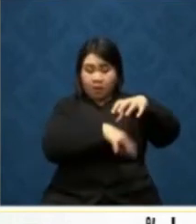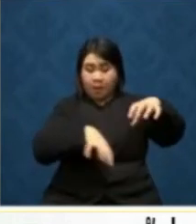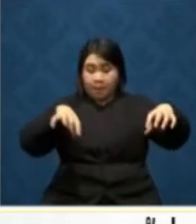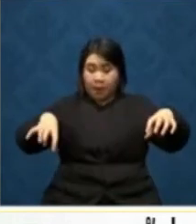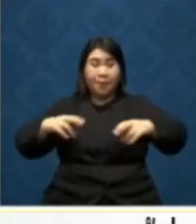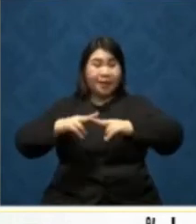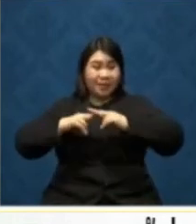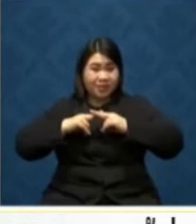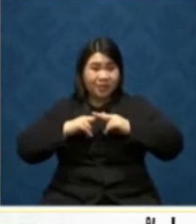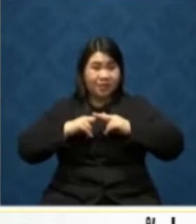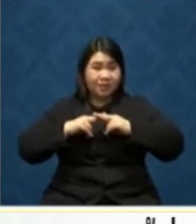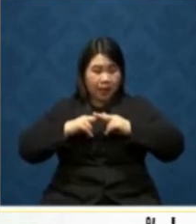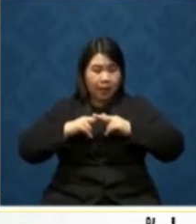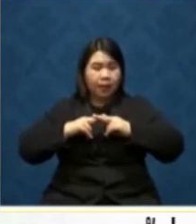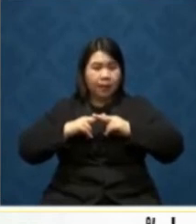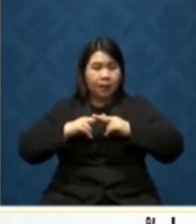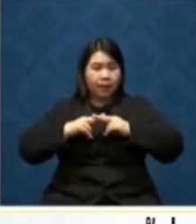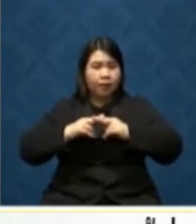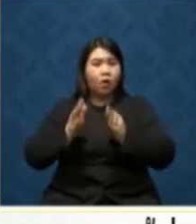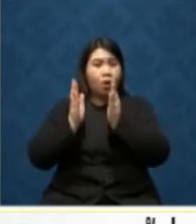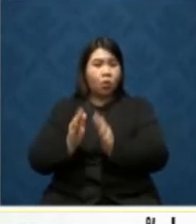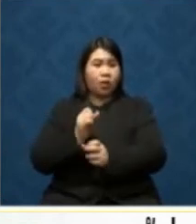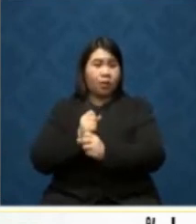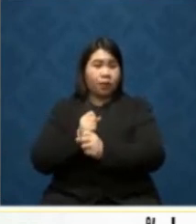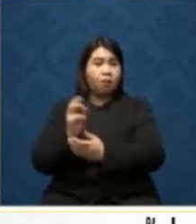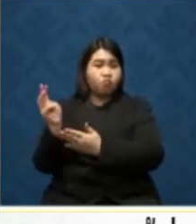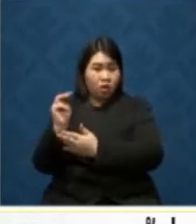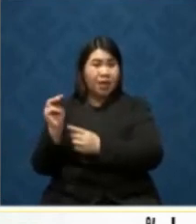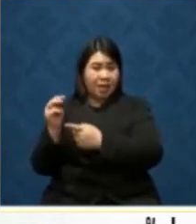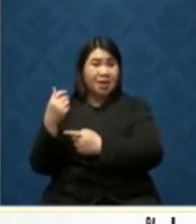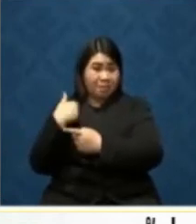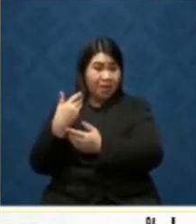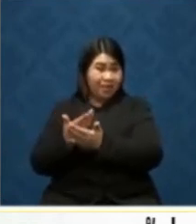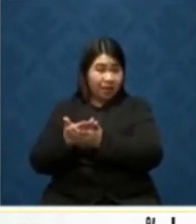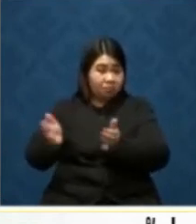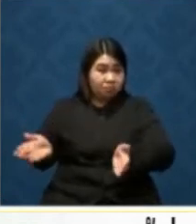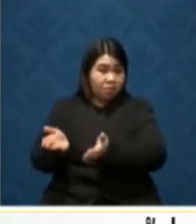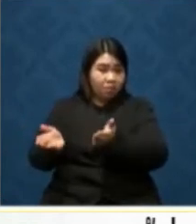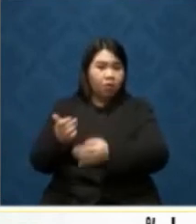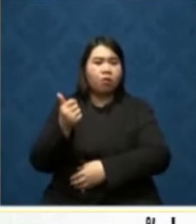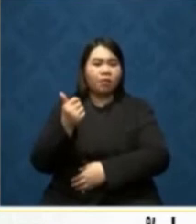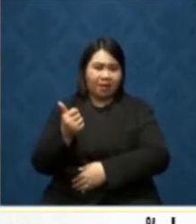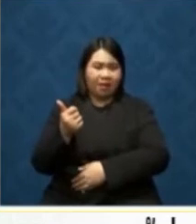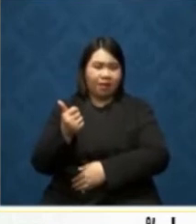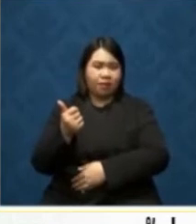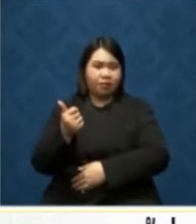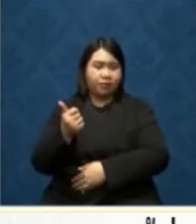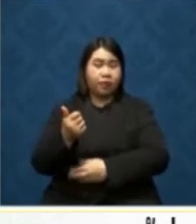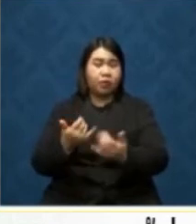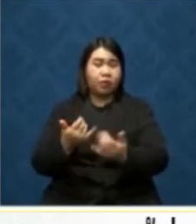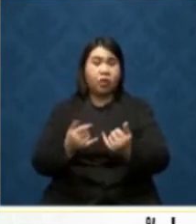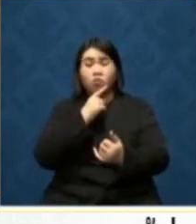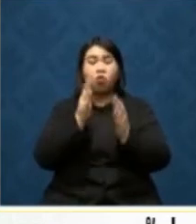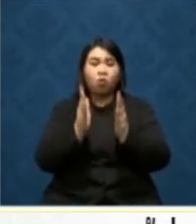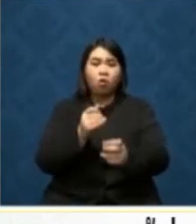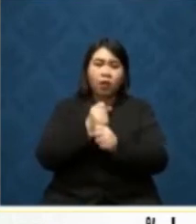การศึกษาผมเห็นแล้วว่า ถ้าตั้งเป็นเอกชนแบบนี้ คนมณ